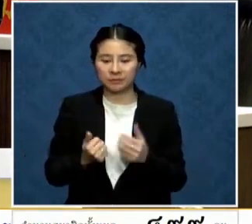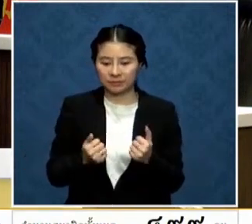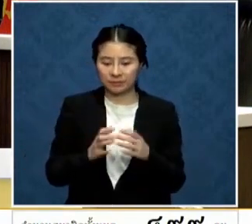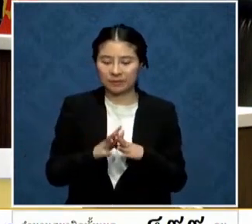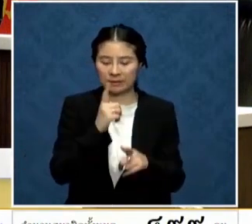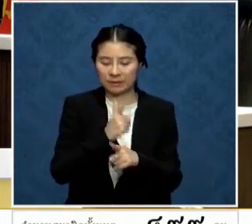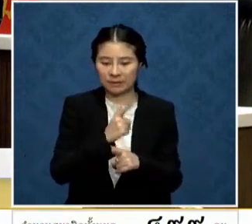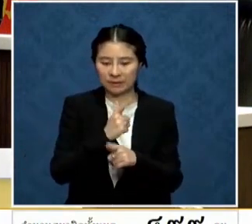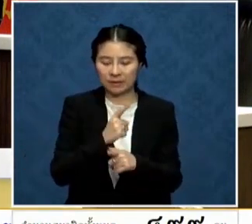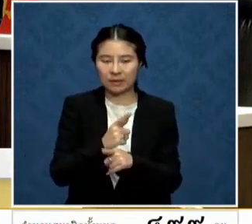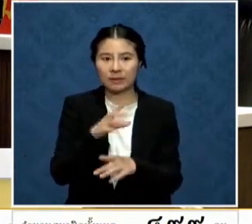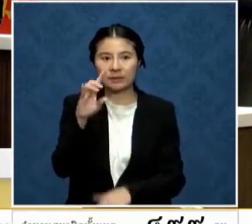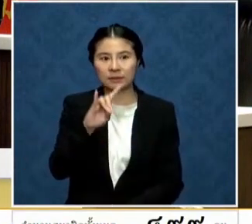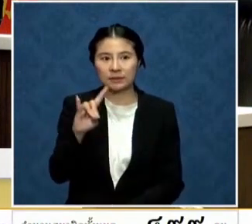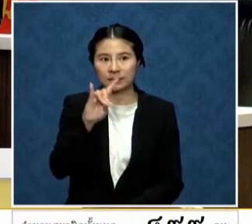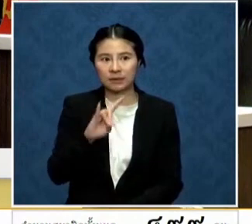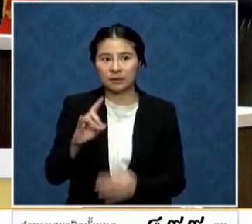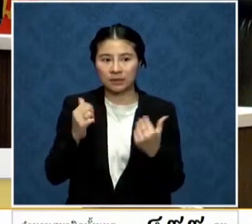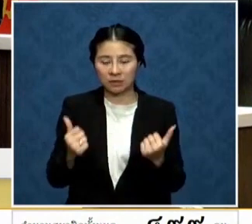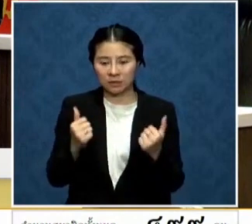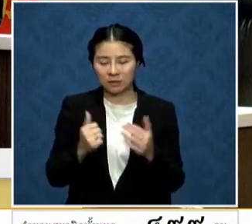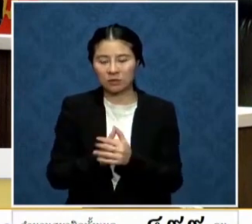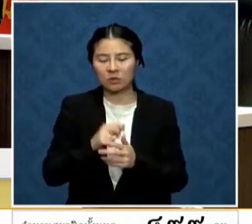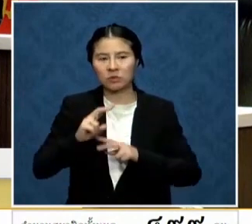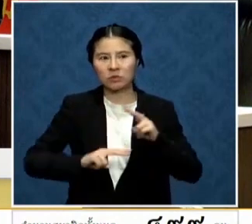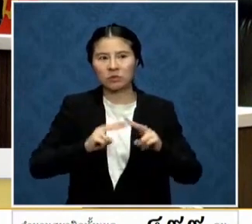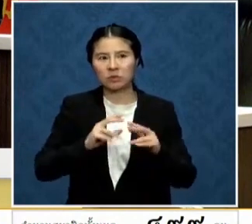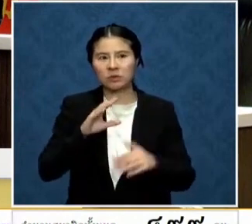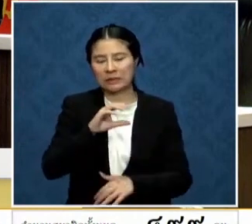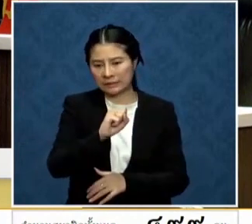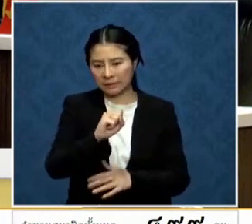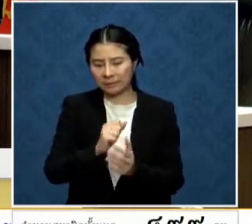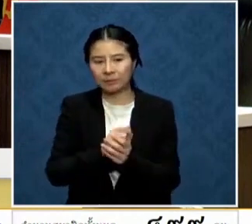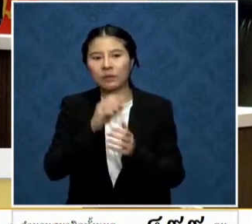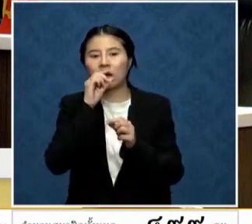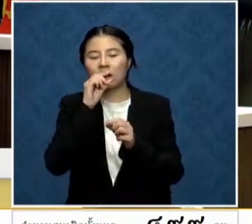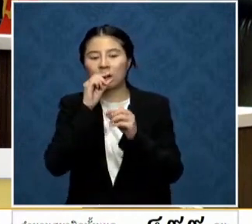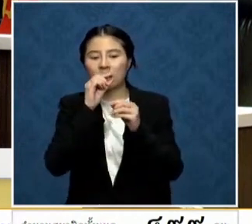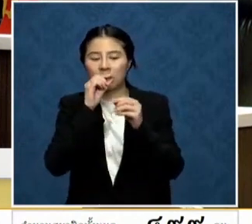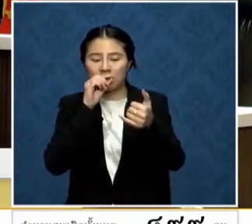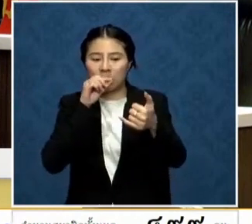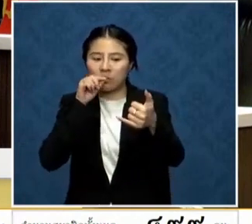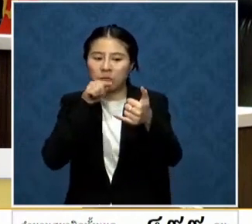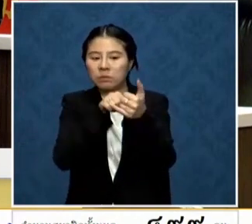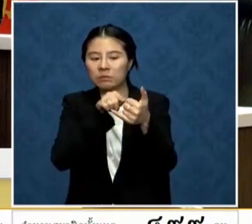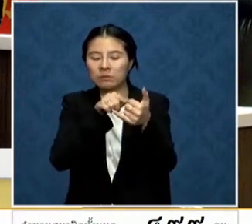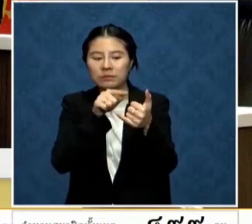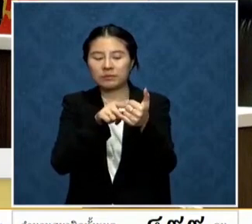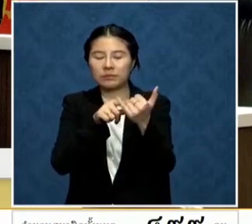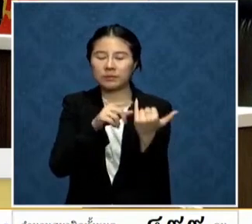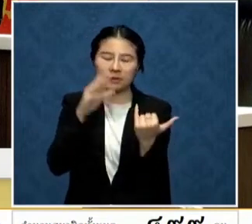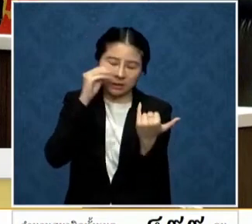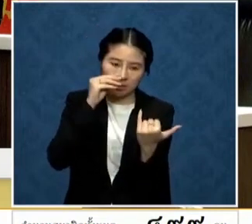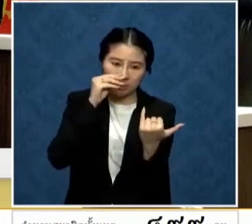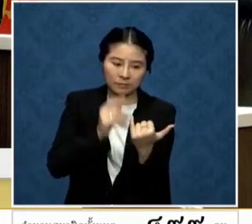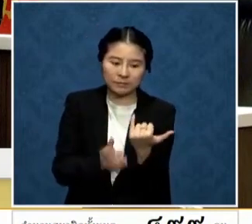ป่านะครับโดยพญาเสือขยายผลจับกุมแก๊งเป่าลูกดอกวัดเขาหน่อจังหวัดนครสวรรค์พกลิง 30ตัวและ